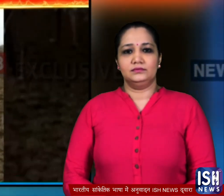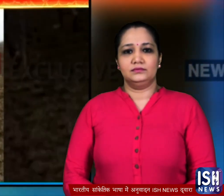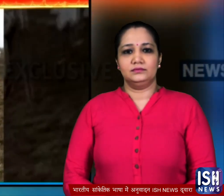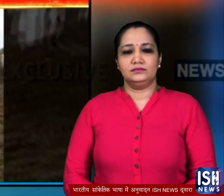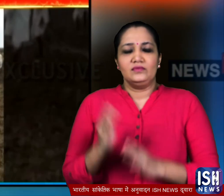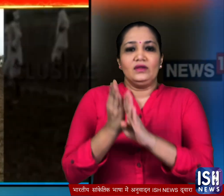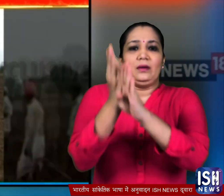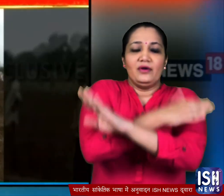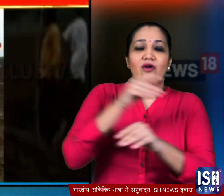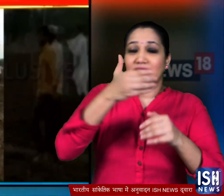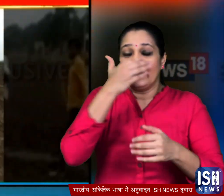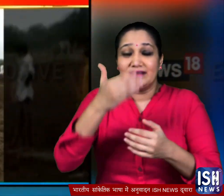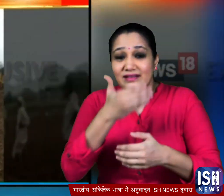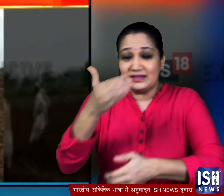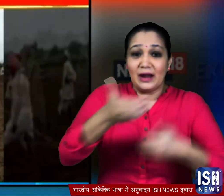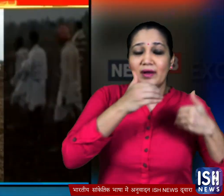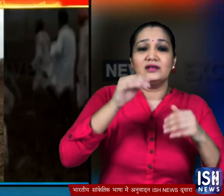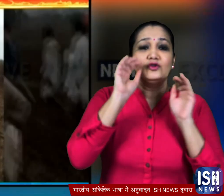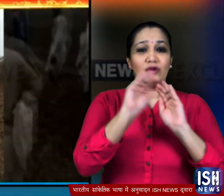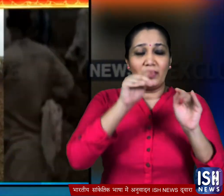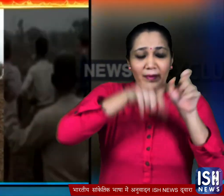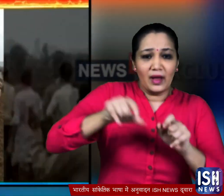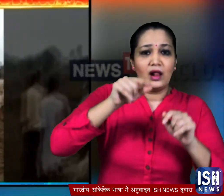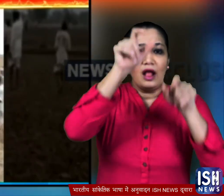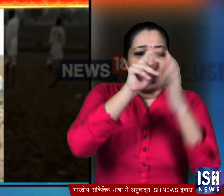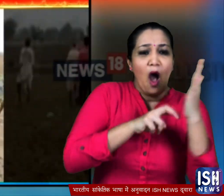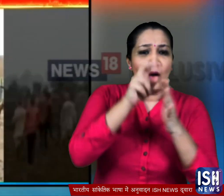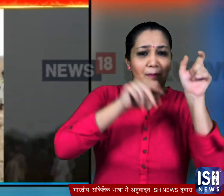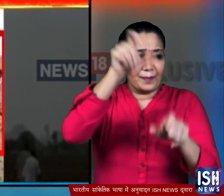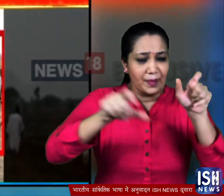इससे पहले अगवा हुए सरपंच के समर्थकों ने गांव के लोगों को इकट्ठा